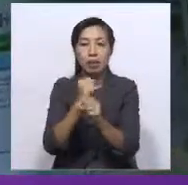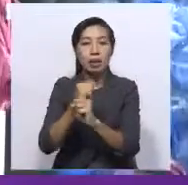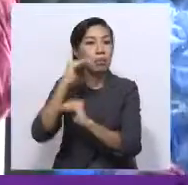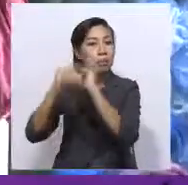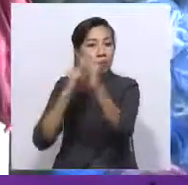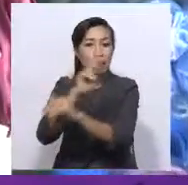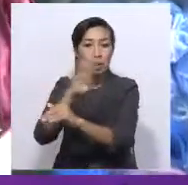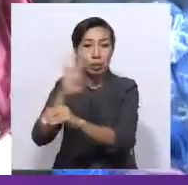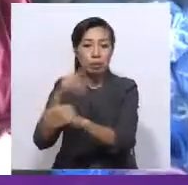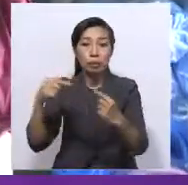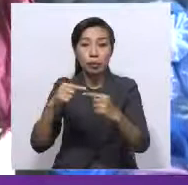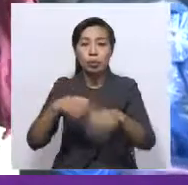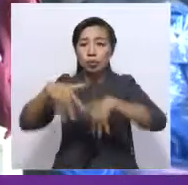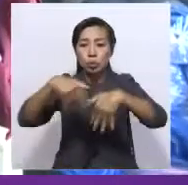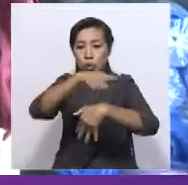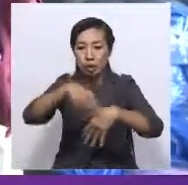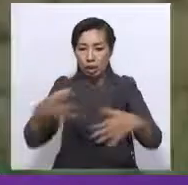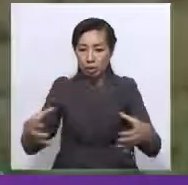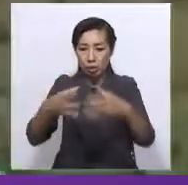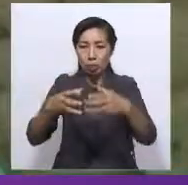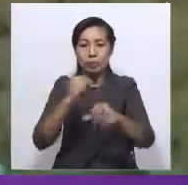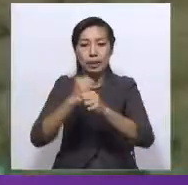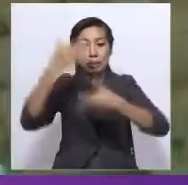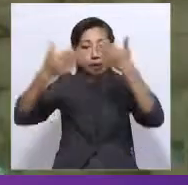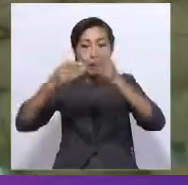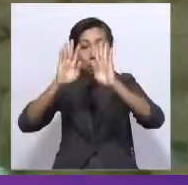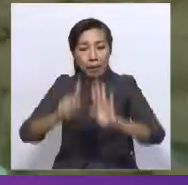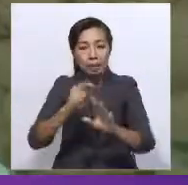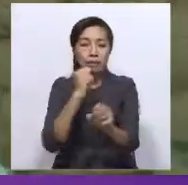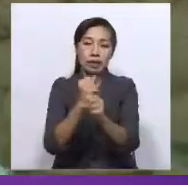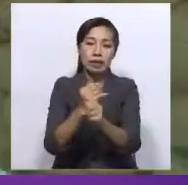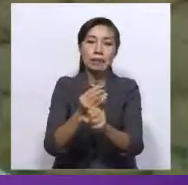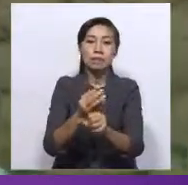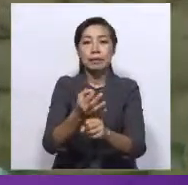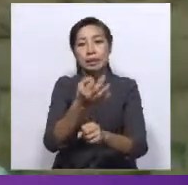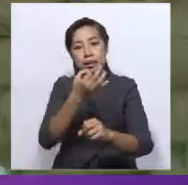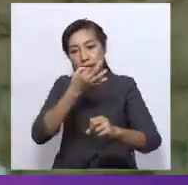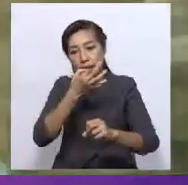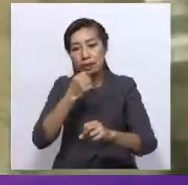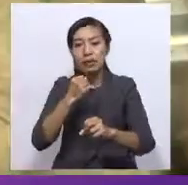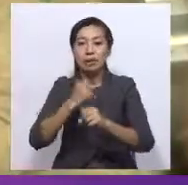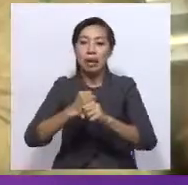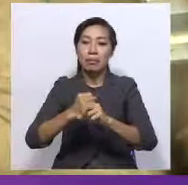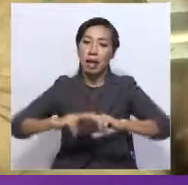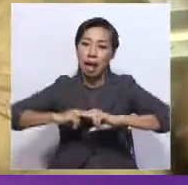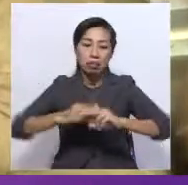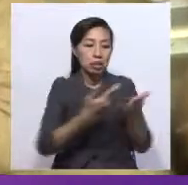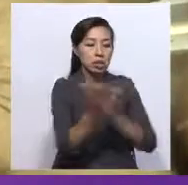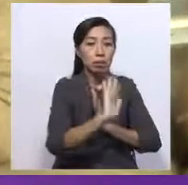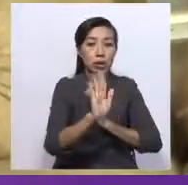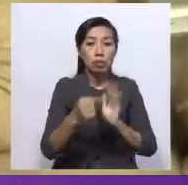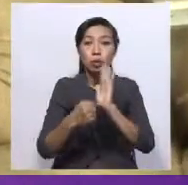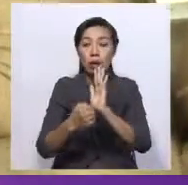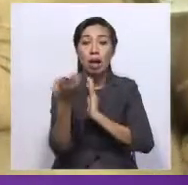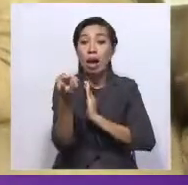เป็นการรวมกลุ่มกิจกรรมของชุมชนที่ดำเนินกิจกรรมแบบทำกินทำใช้ทดแทนจากการซื้อจากตลาดเช่นข้าว